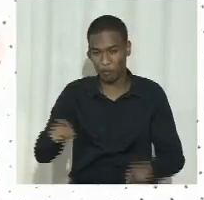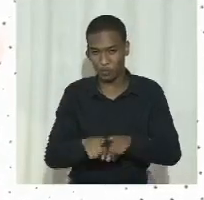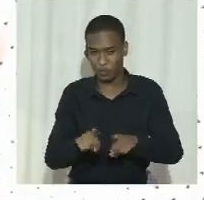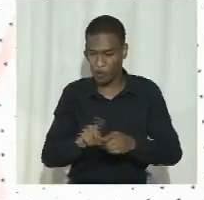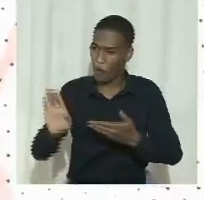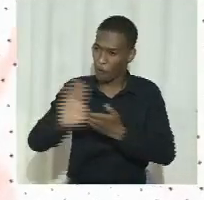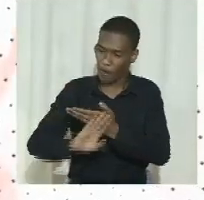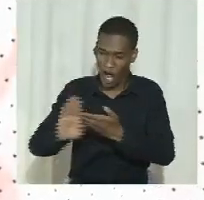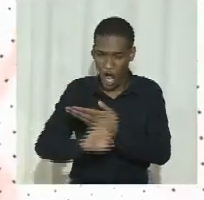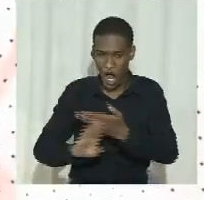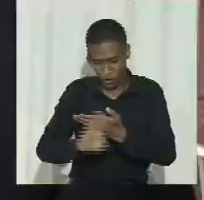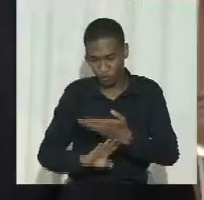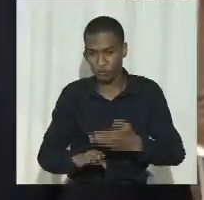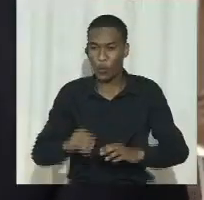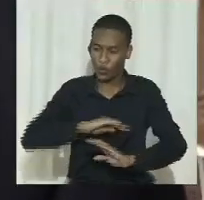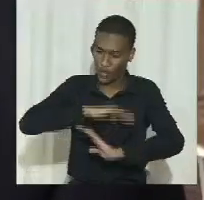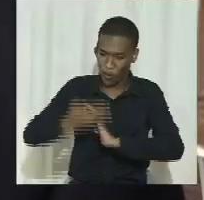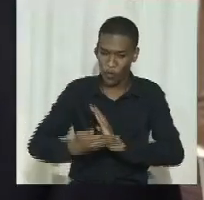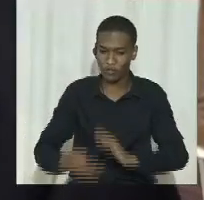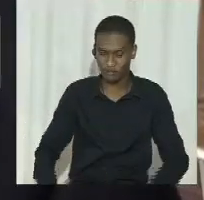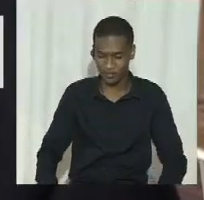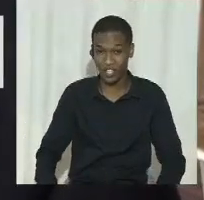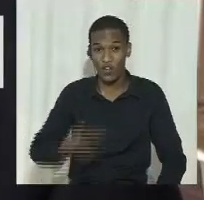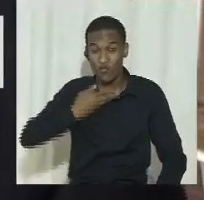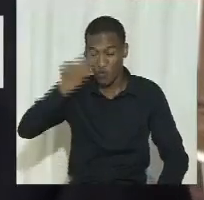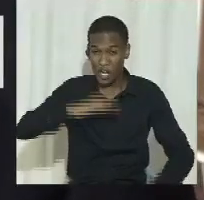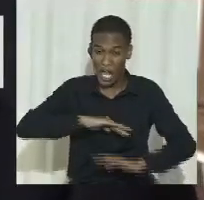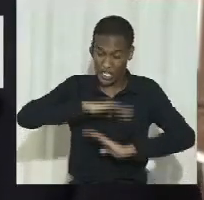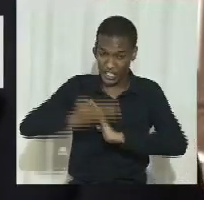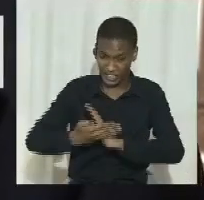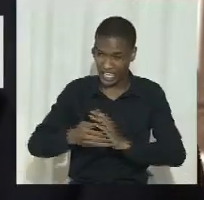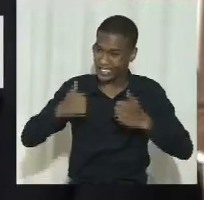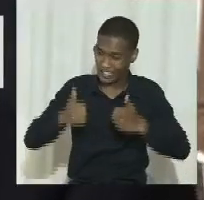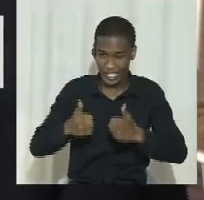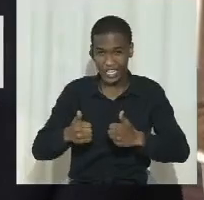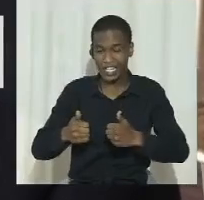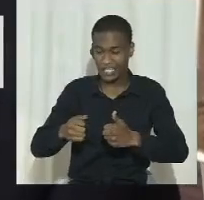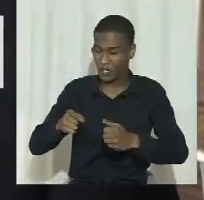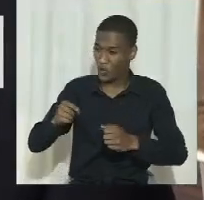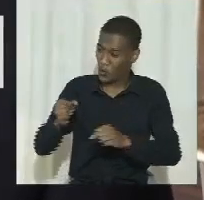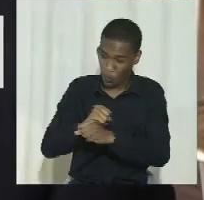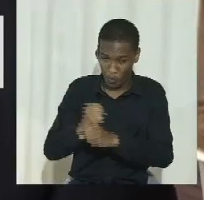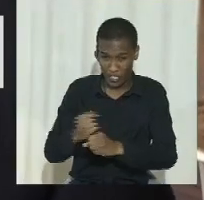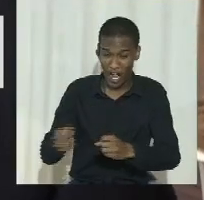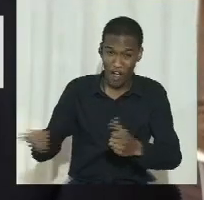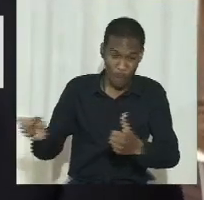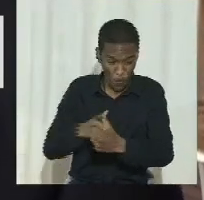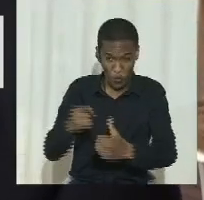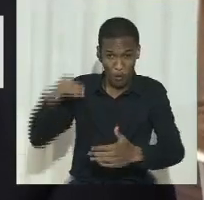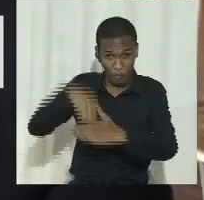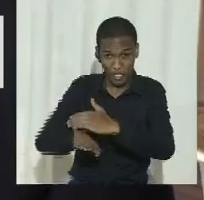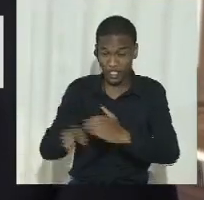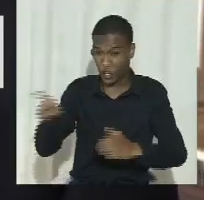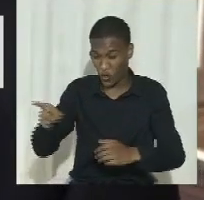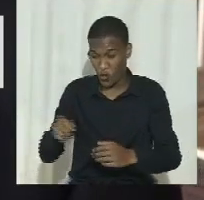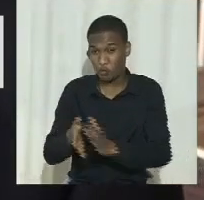tsy maintsy narahana ndreo zany dia hoan'ny be sy maro a, dia tsy maintsy manasa tanana amin'ny savony rehefa miditra, dia manitsaka an'ilay tokotao